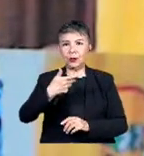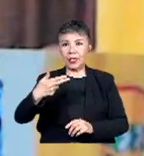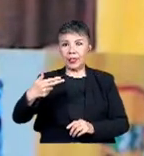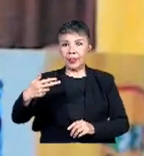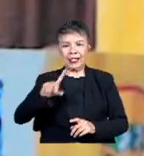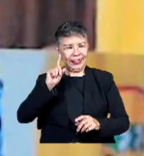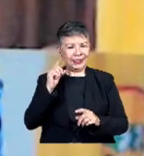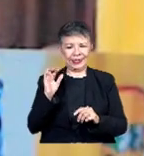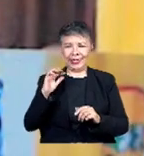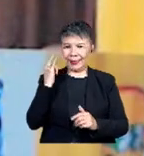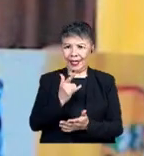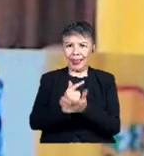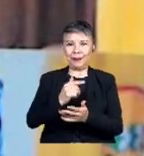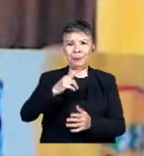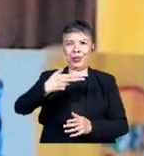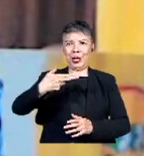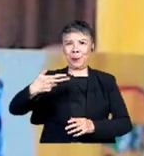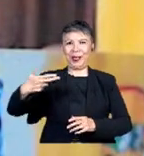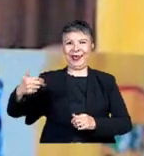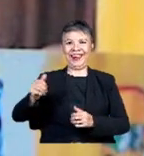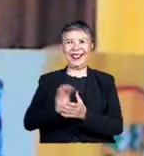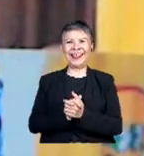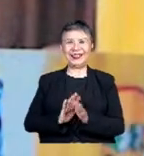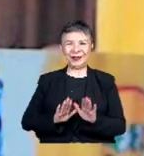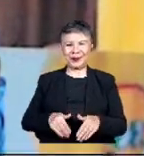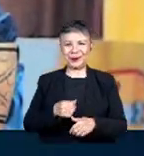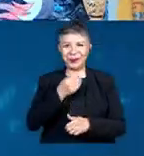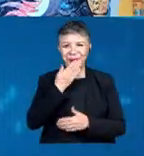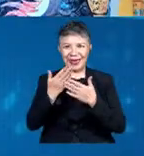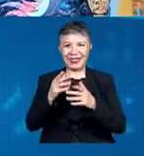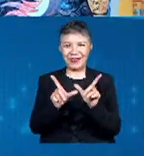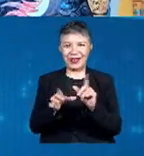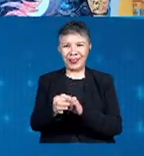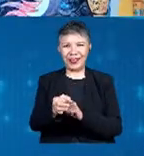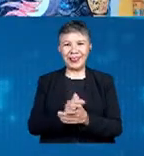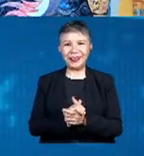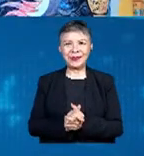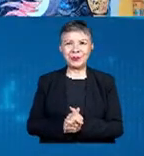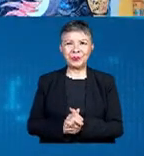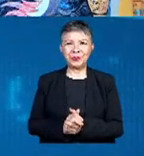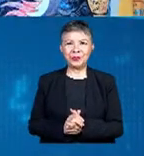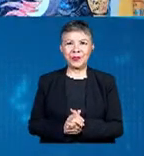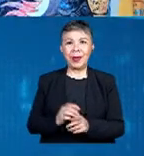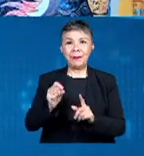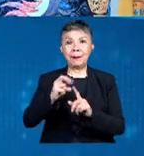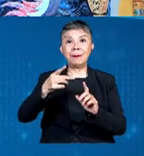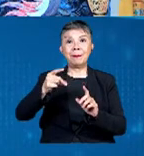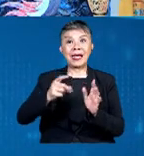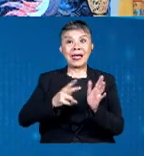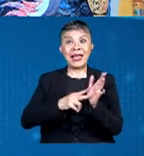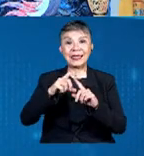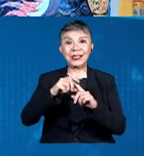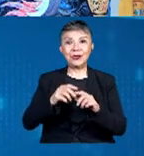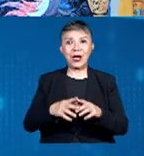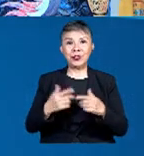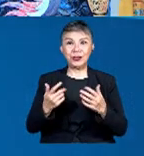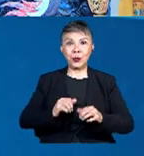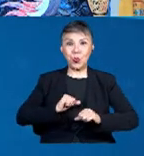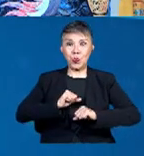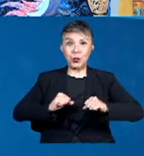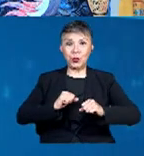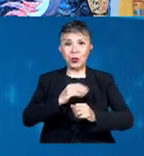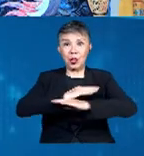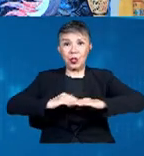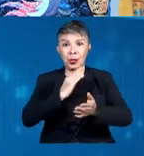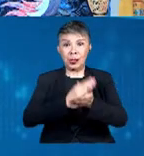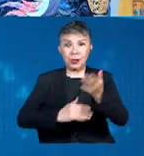Merah Putih. Luar biasa sekali. Terima kasih Pak Wali Kota. Tentu Peparnas ke-16 ini bukan cuma ajang unjuk gigi atlet disabilitas